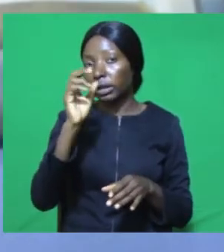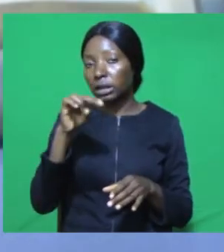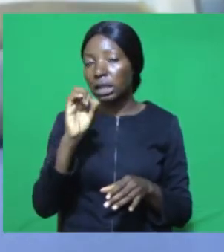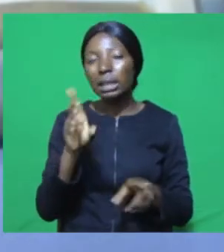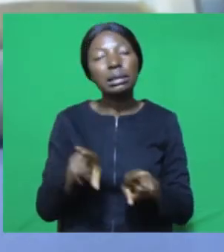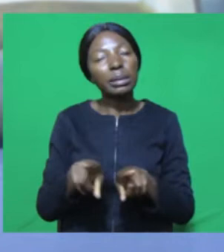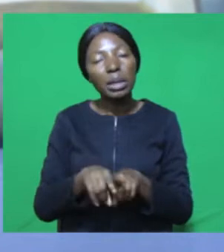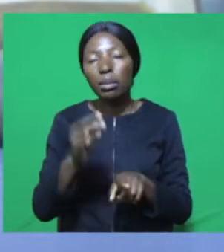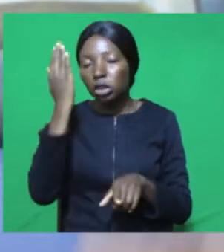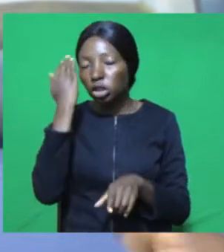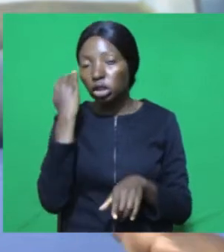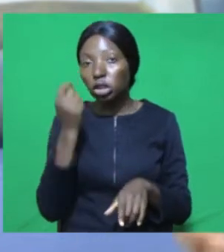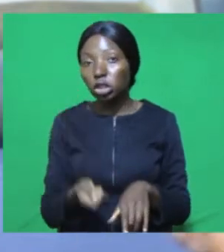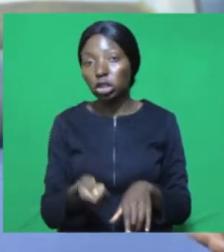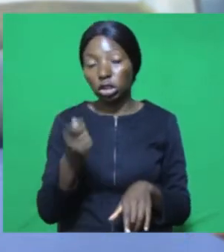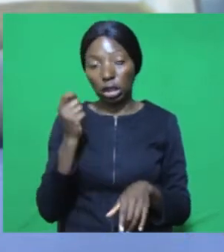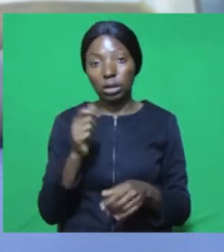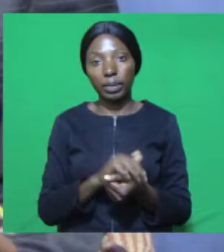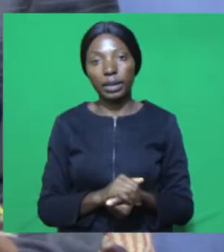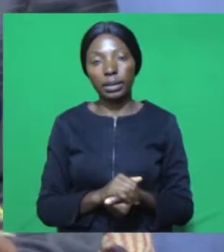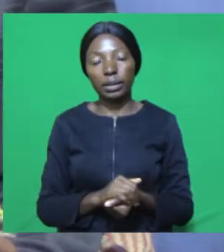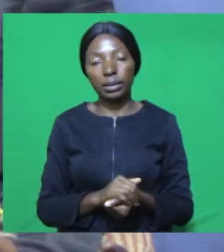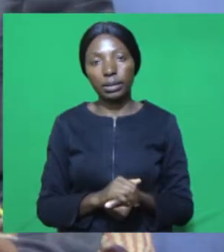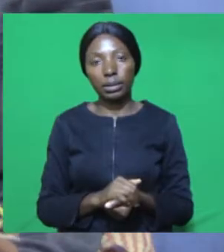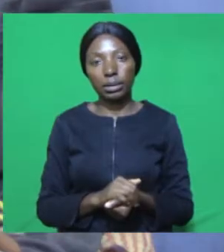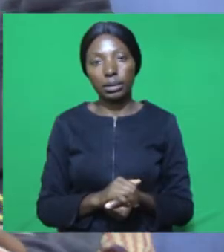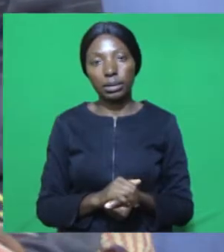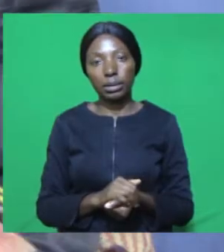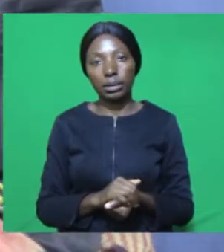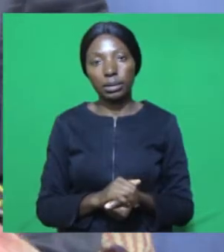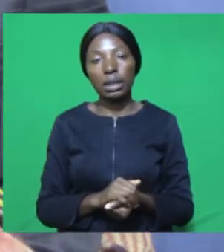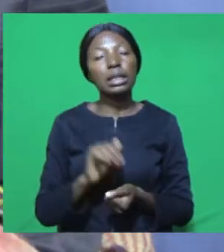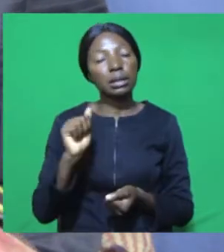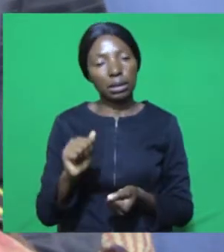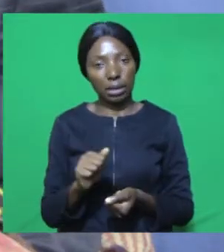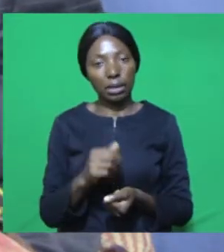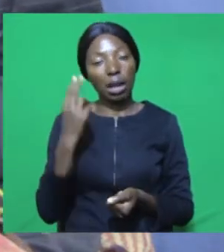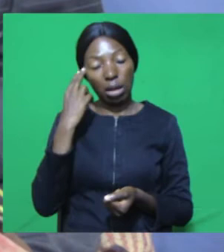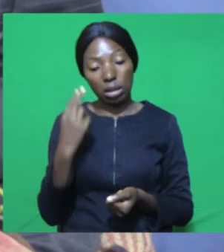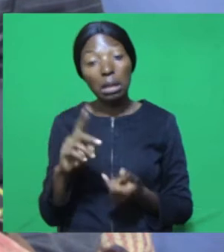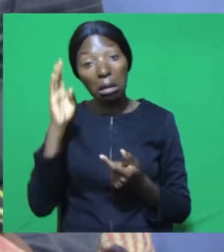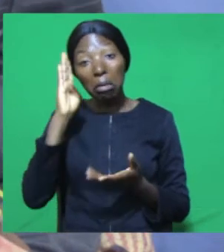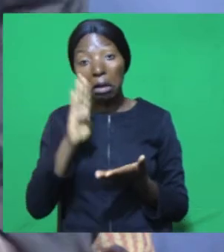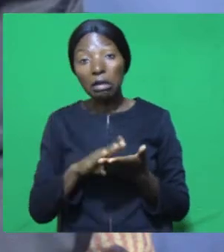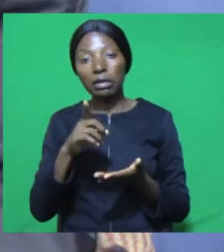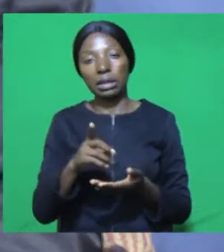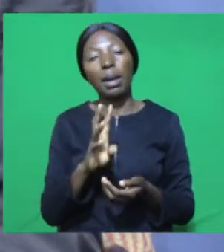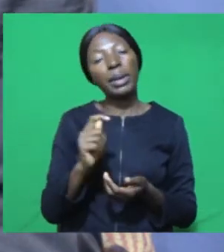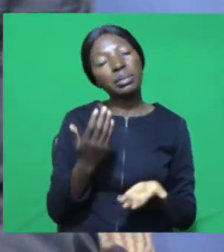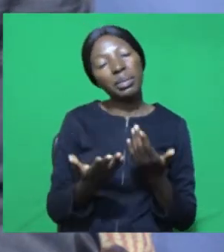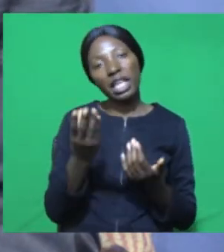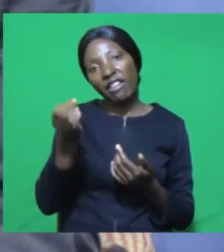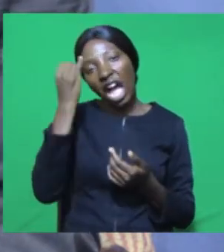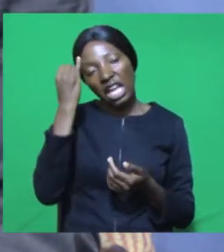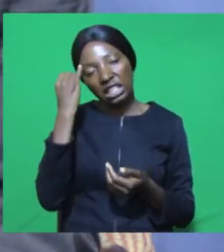urutongo Ndizvozvo ndokutotendo kwazve panofanogona kuita